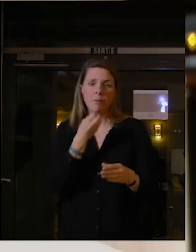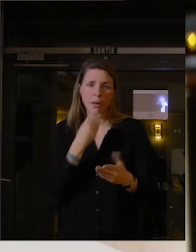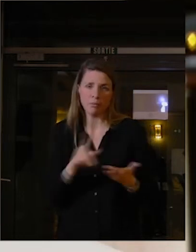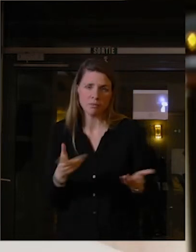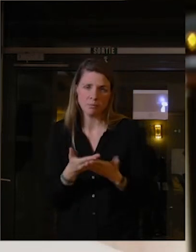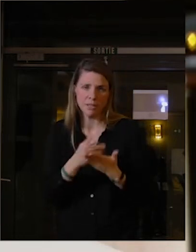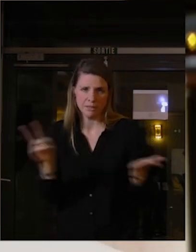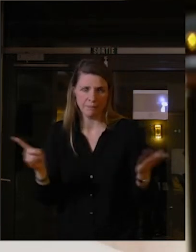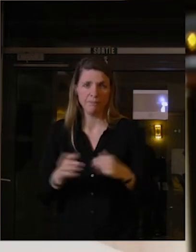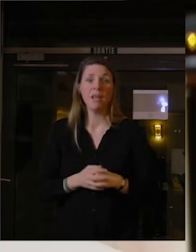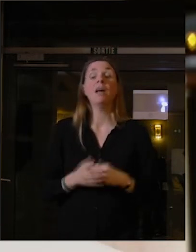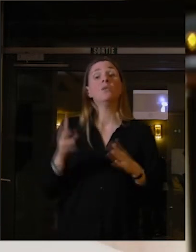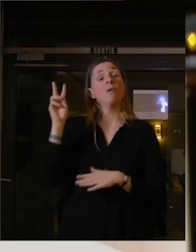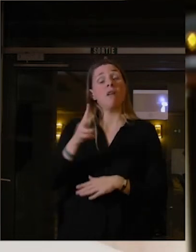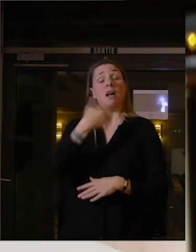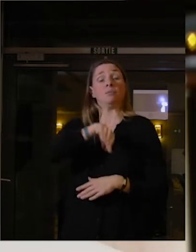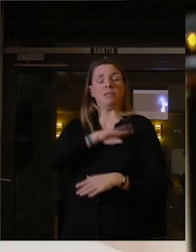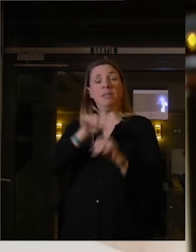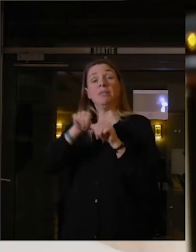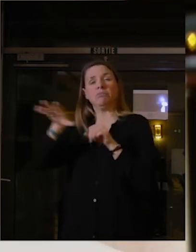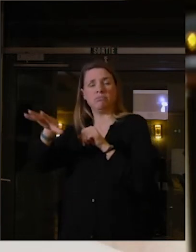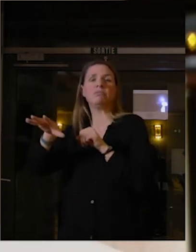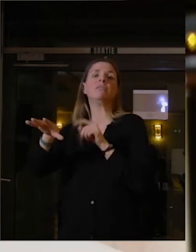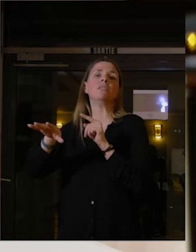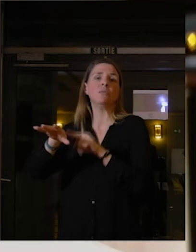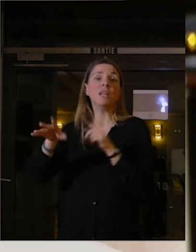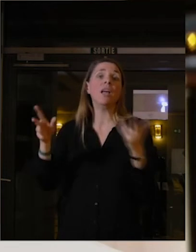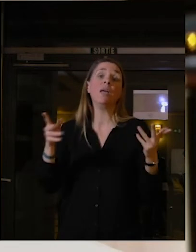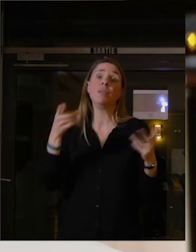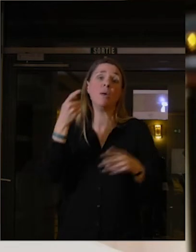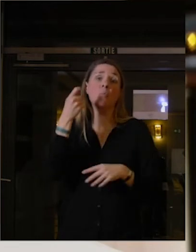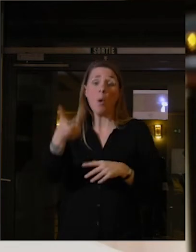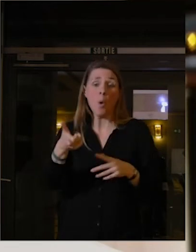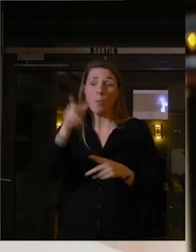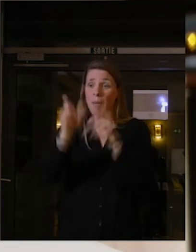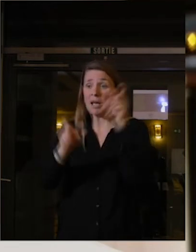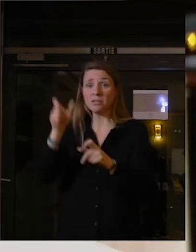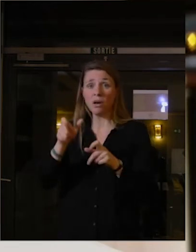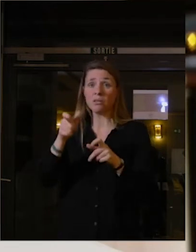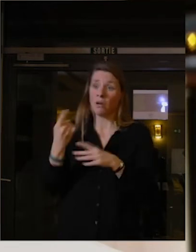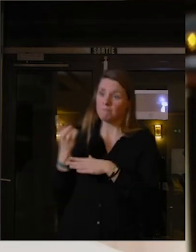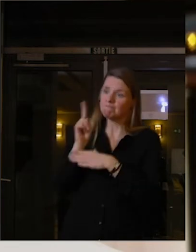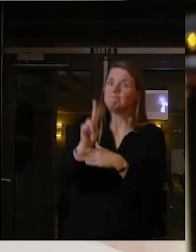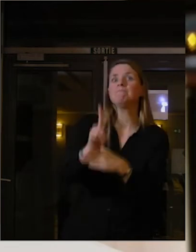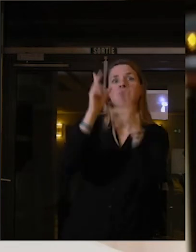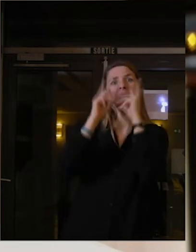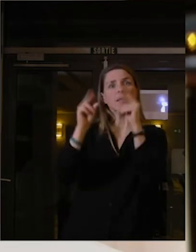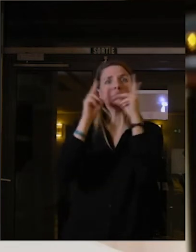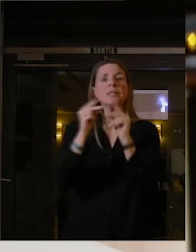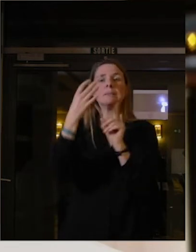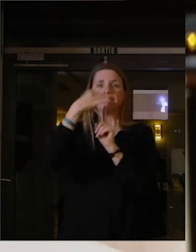ça, il y a une vraie responsabilité et très, très peu de voix pour expliquer ça, parce que ça prend du temps, parce que